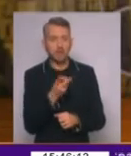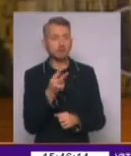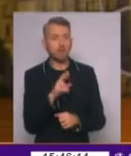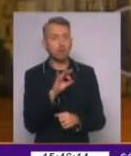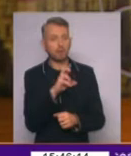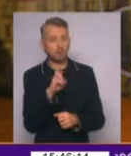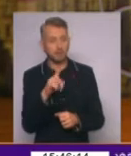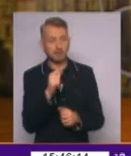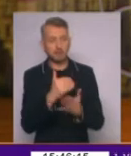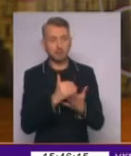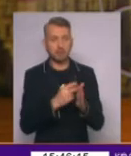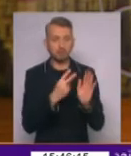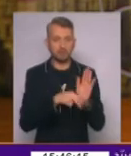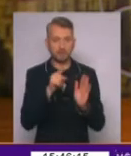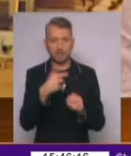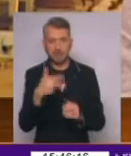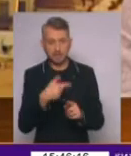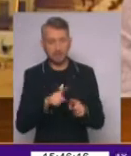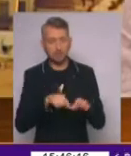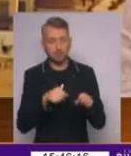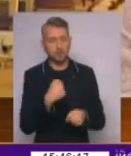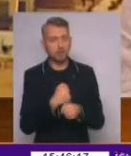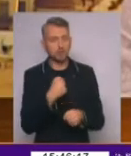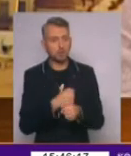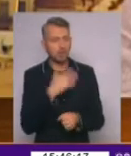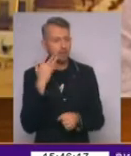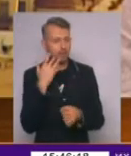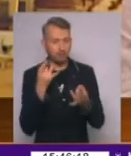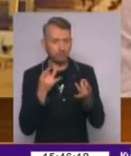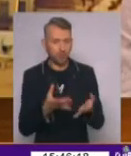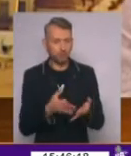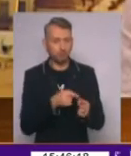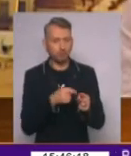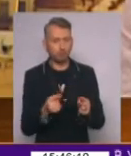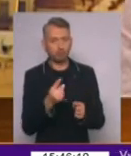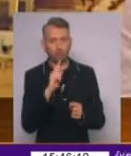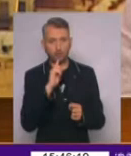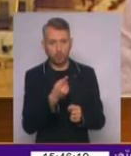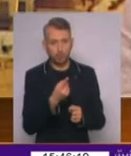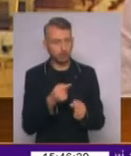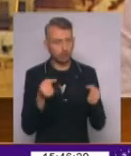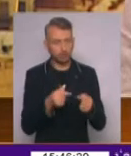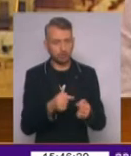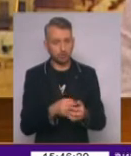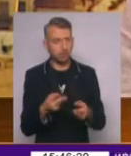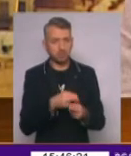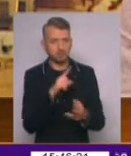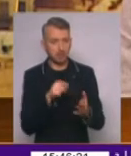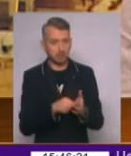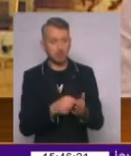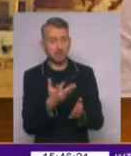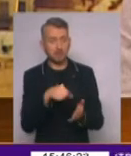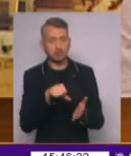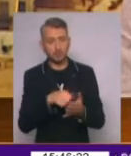за програмою 70/30, це можна зробити легко і просто протягом 1 року гарантовано, без питань, взявши